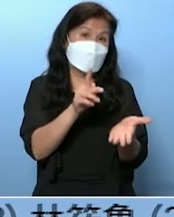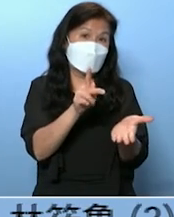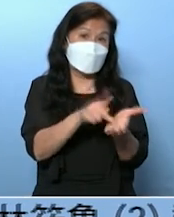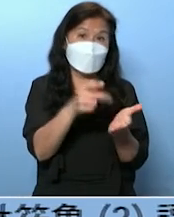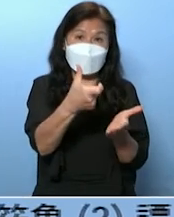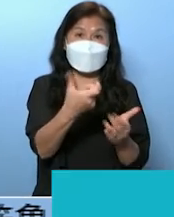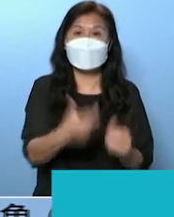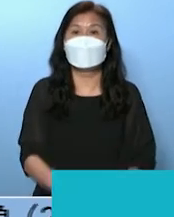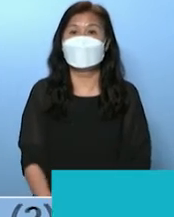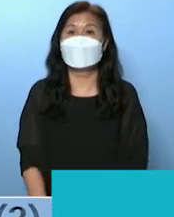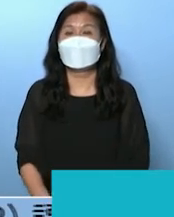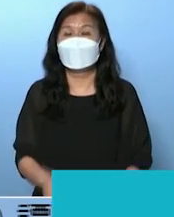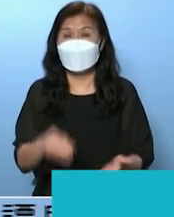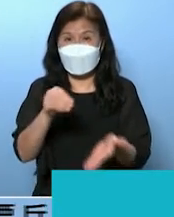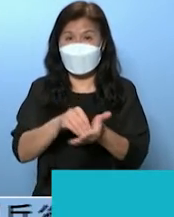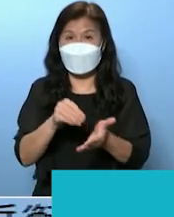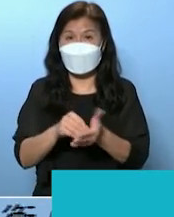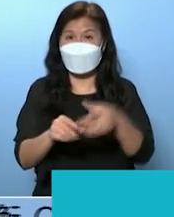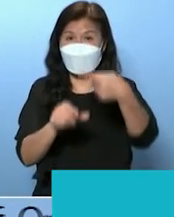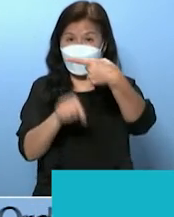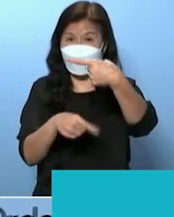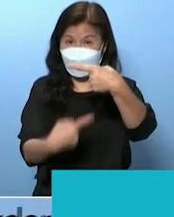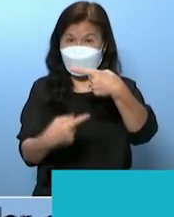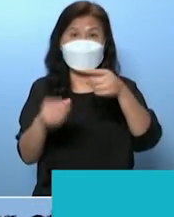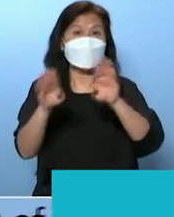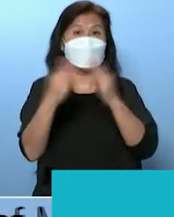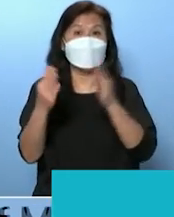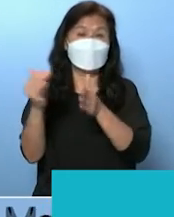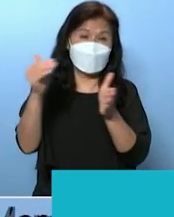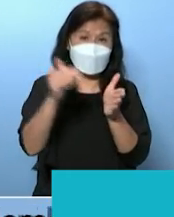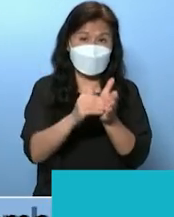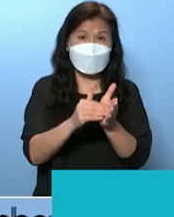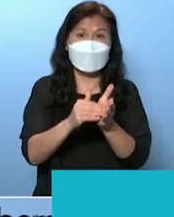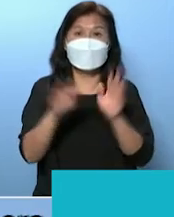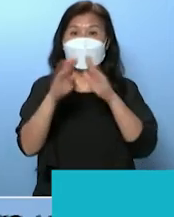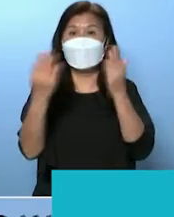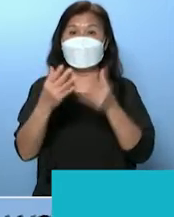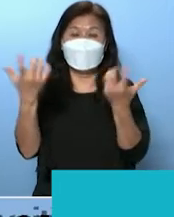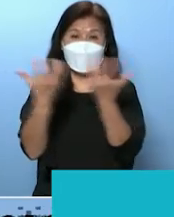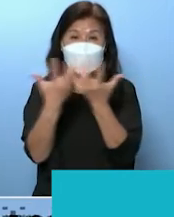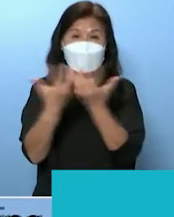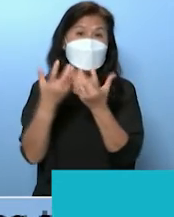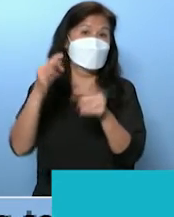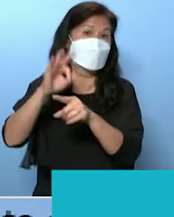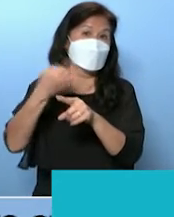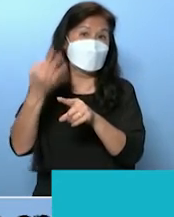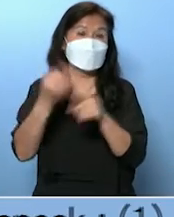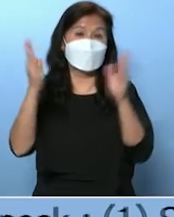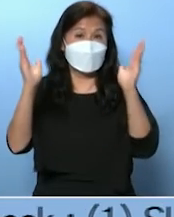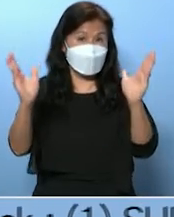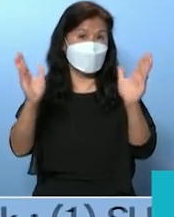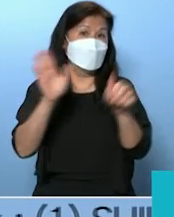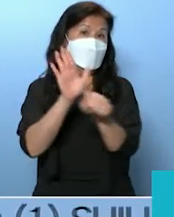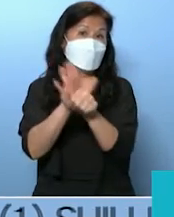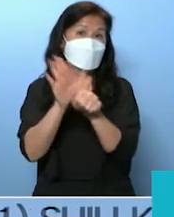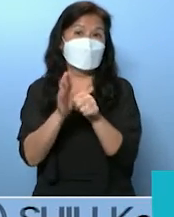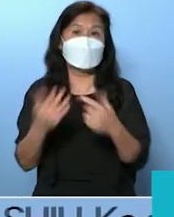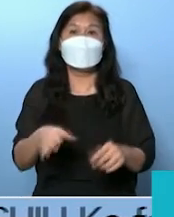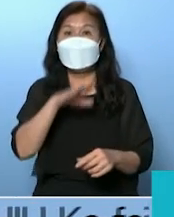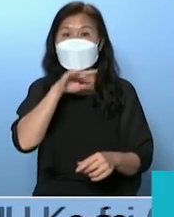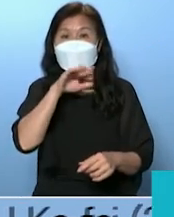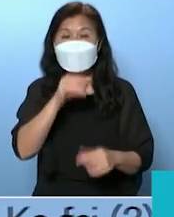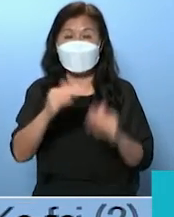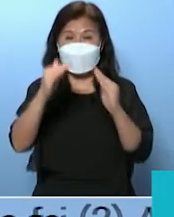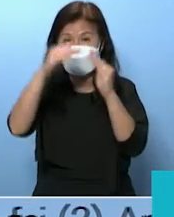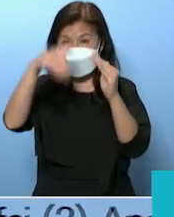權利，訂明自本年1月1日起至條例生效日期起計的3個月保護期內，若指明處